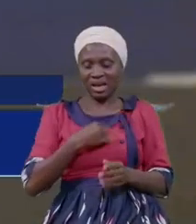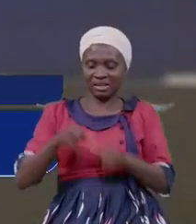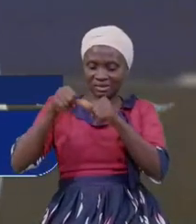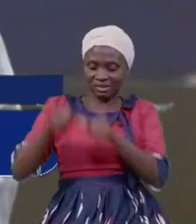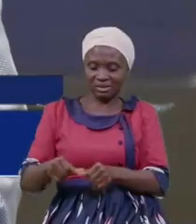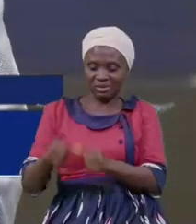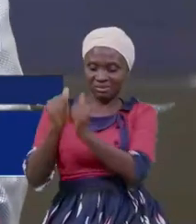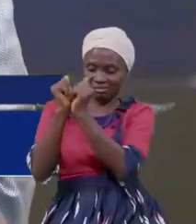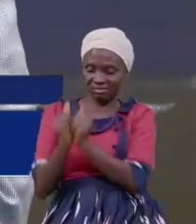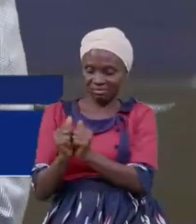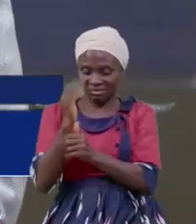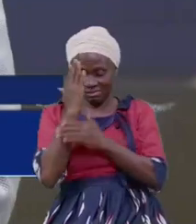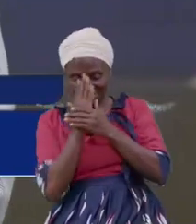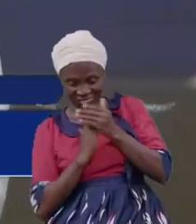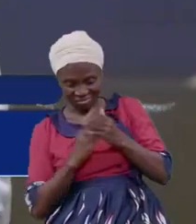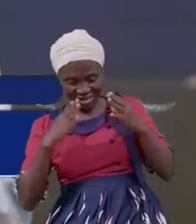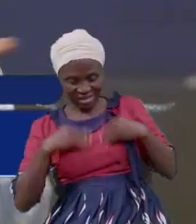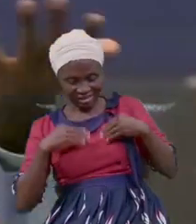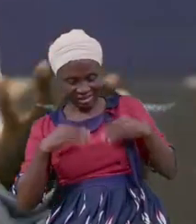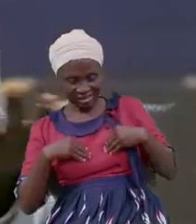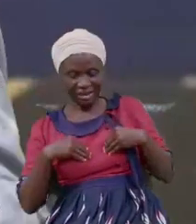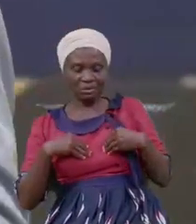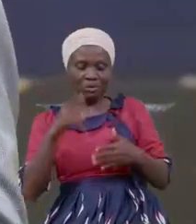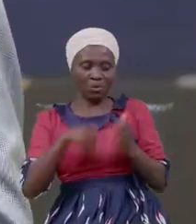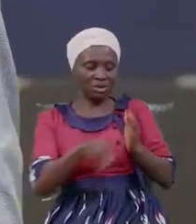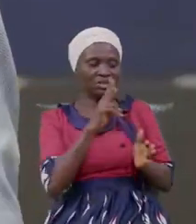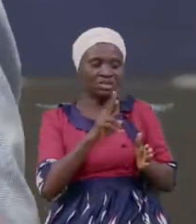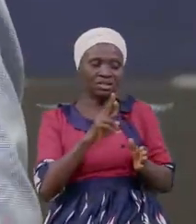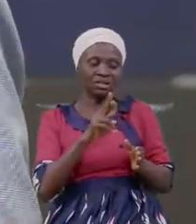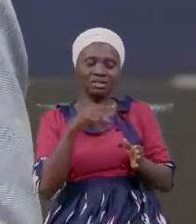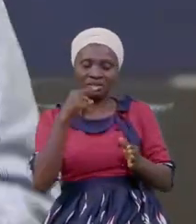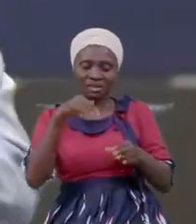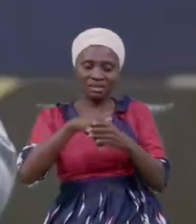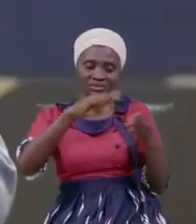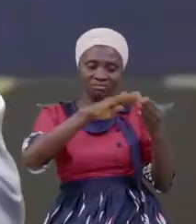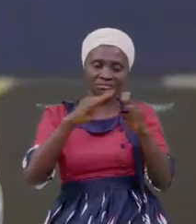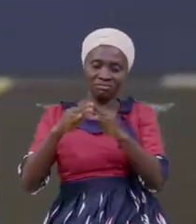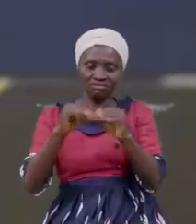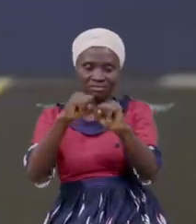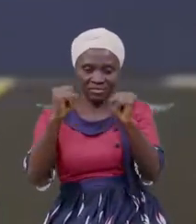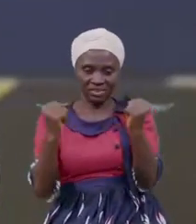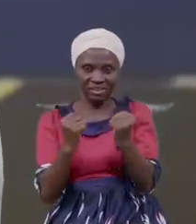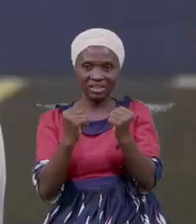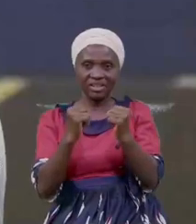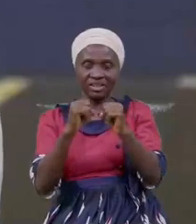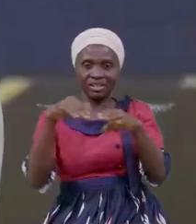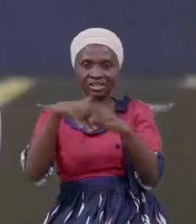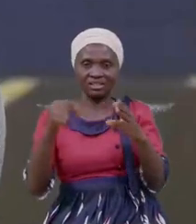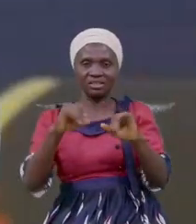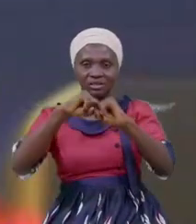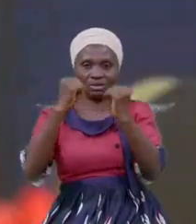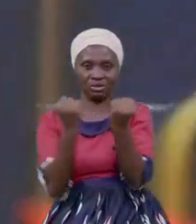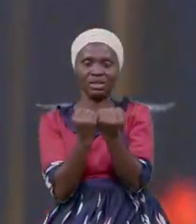le jeu de l'humilité est acceptable dans la société certaines personnes vont même très loin et pour mentir